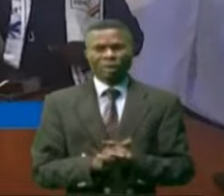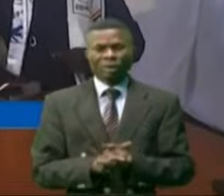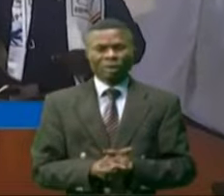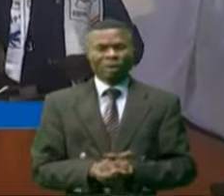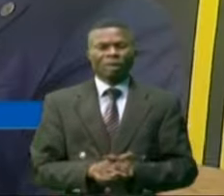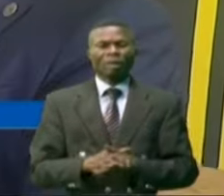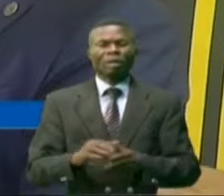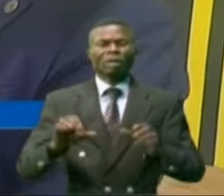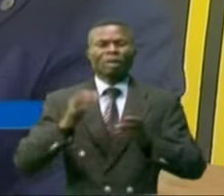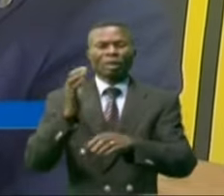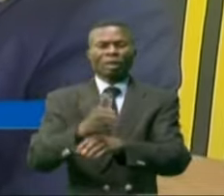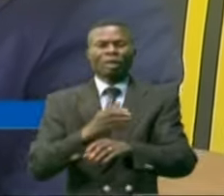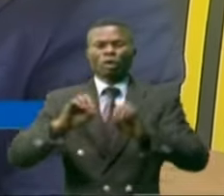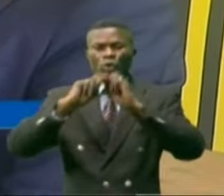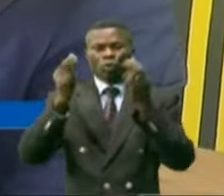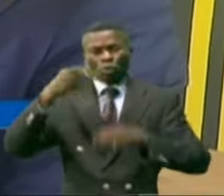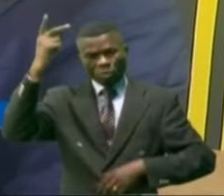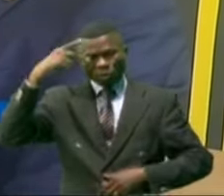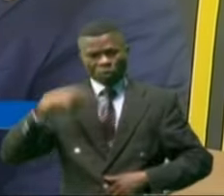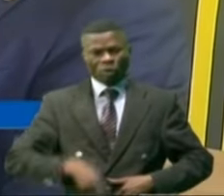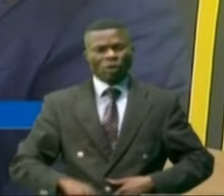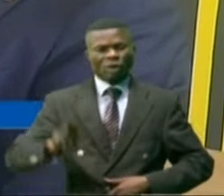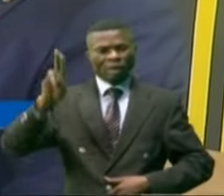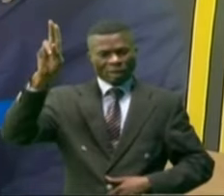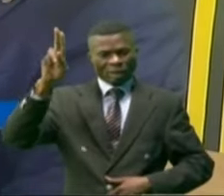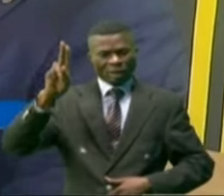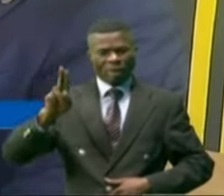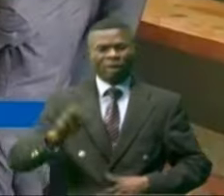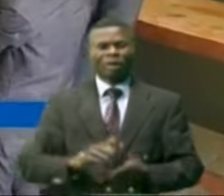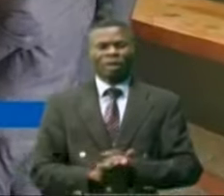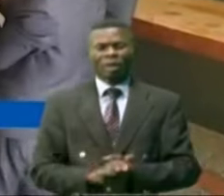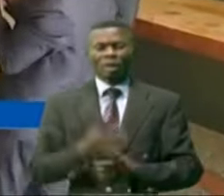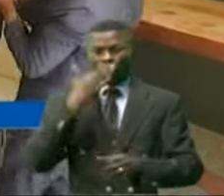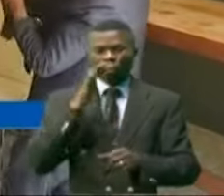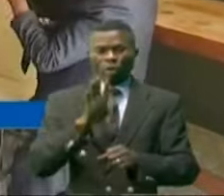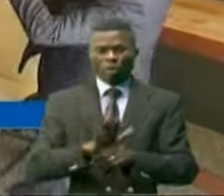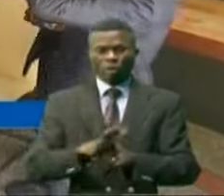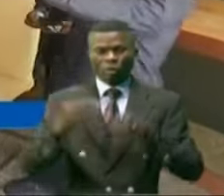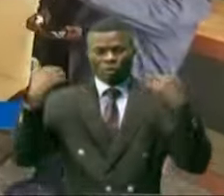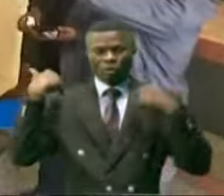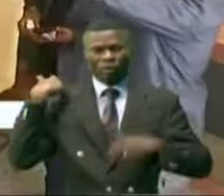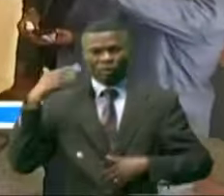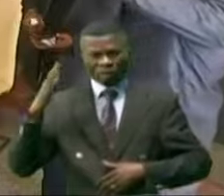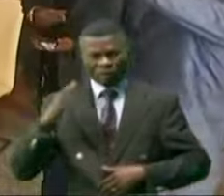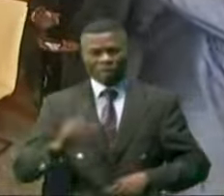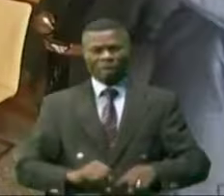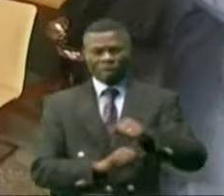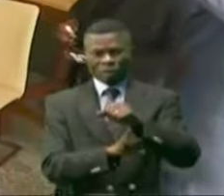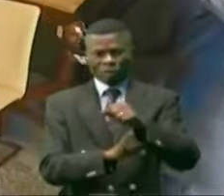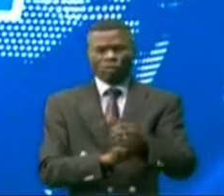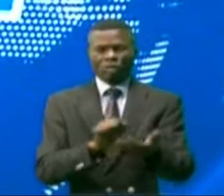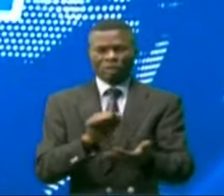social dans la lignée des vertus telles que prônées par le chef de l'État Félix-Antoine Tshisekedi.